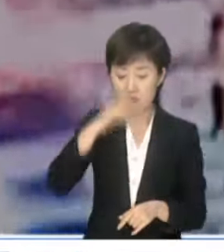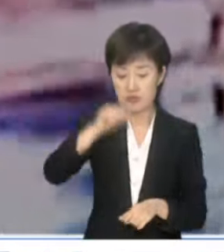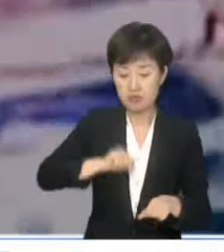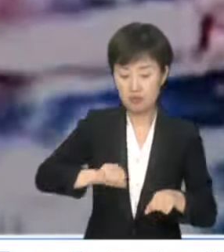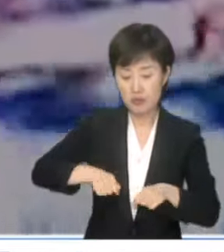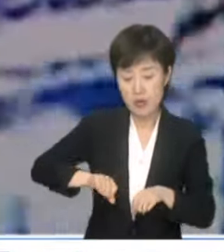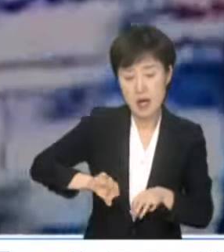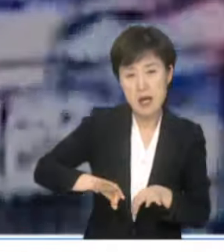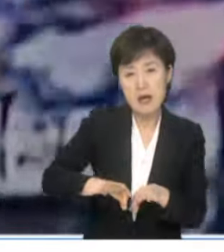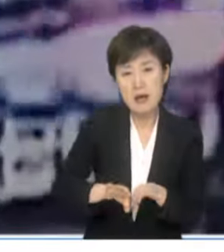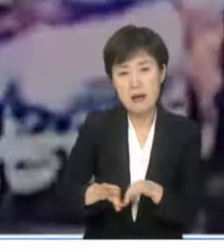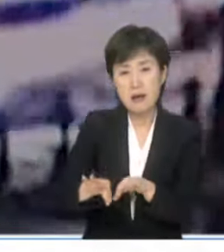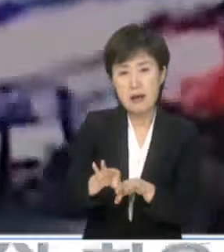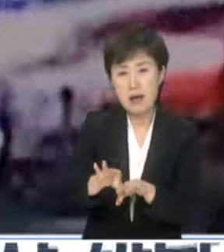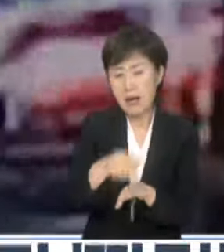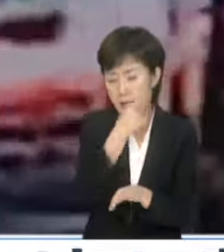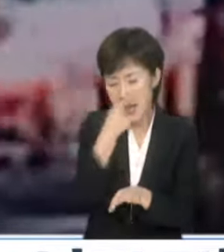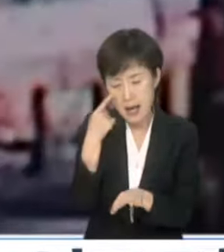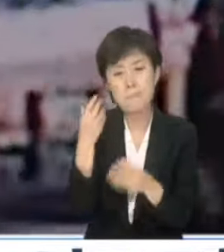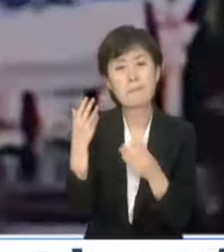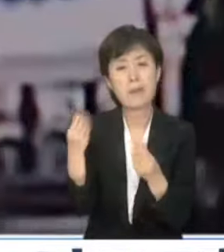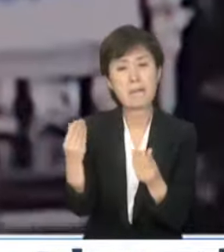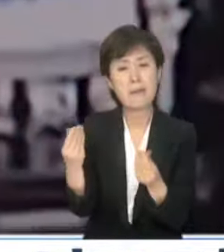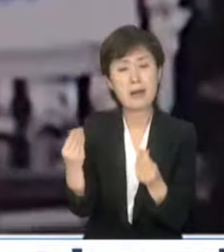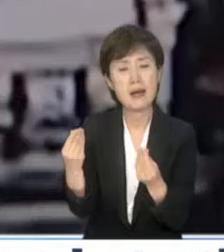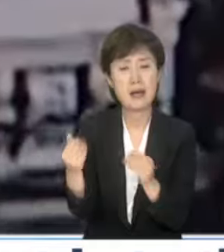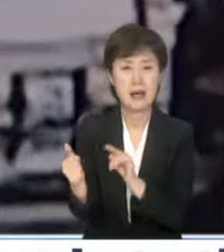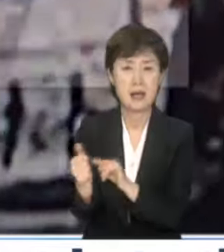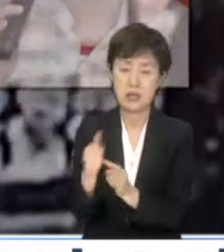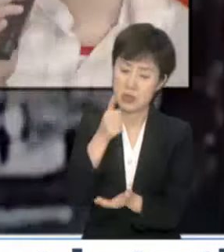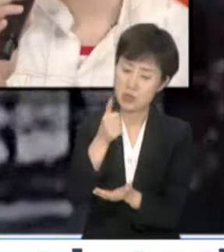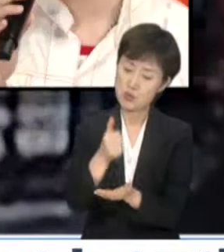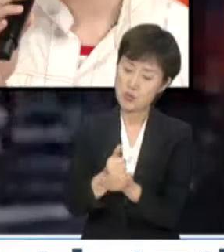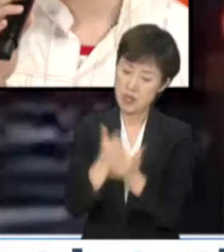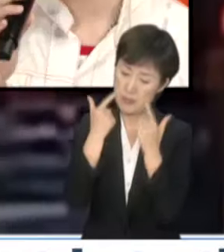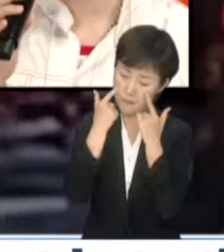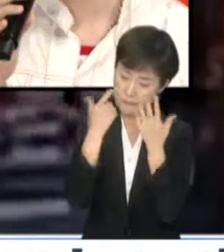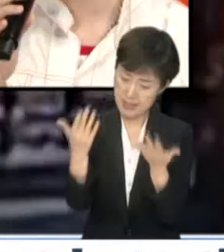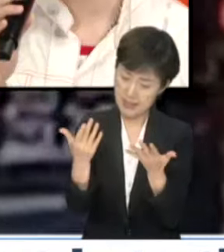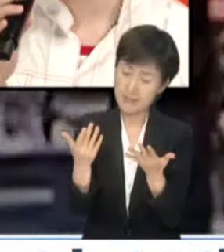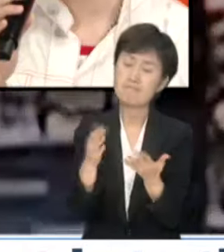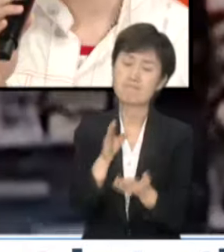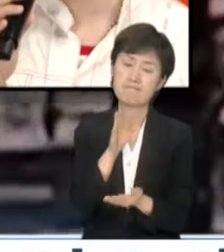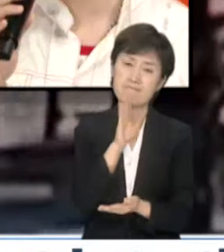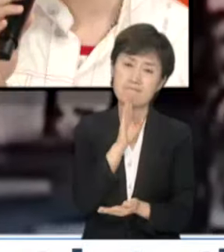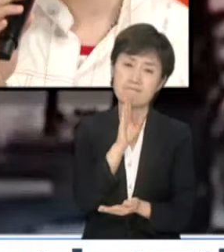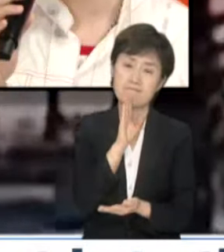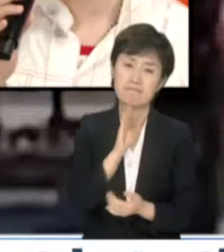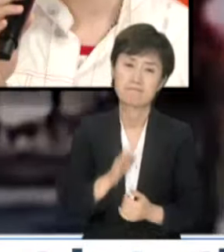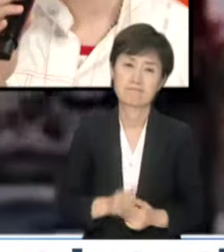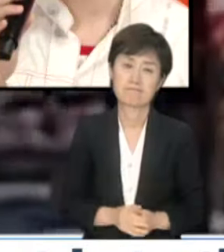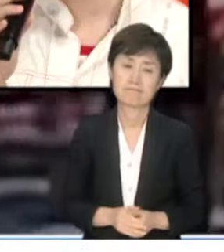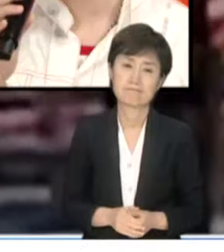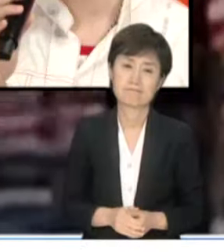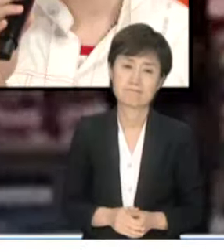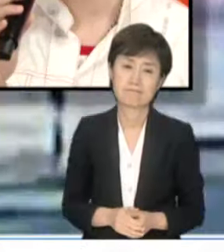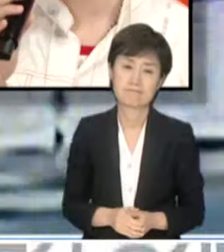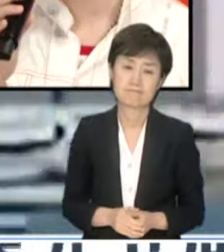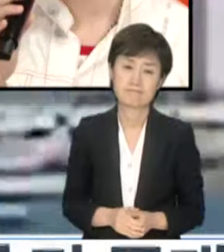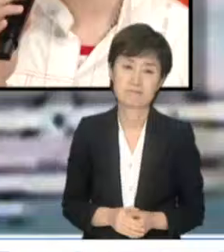이런 것들이 정확하게 확인되기 때문에 여러 가지 이제 유죄를 입증하는 데 도움되는 자료로 사용되지 않을까 생각이 들고요. 예.